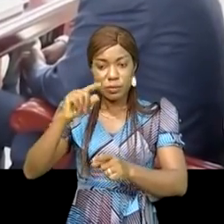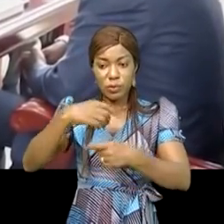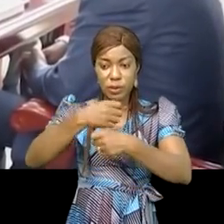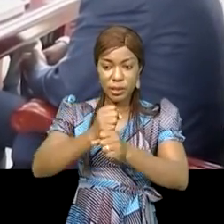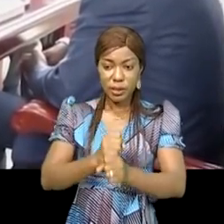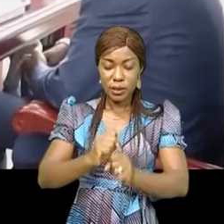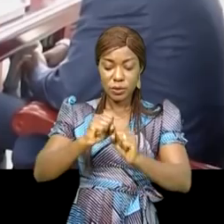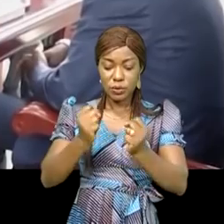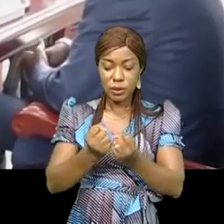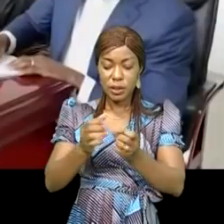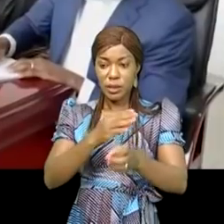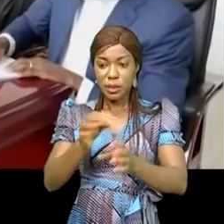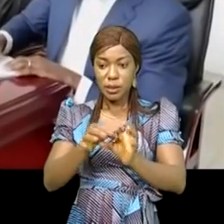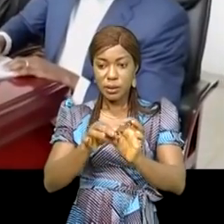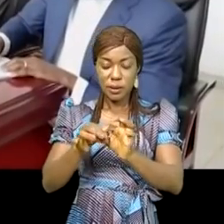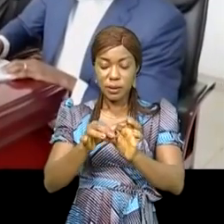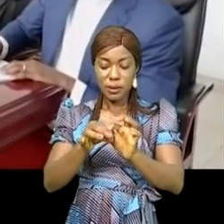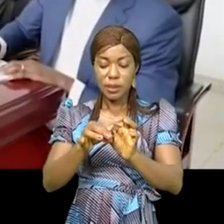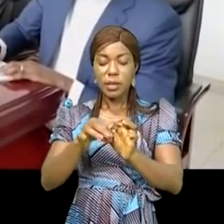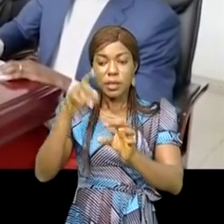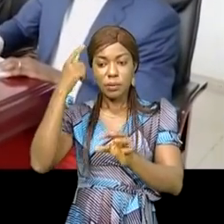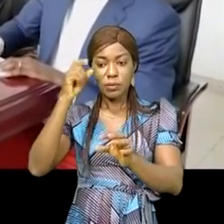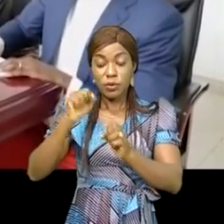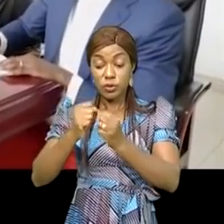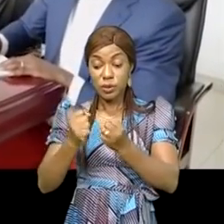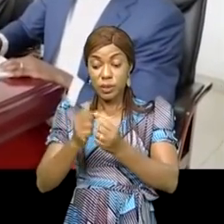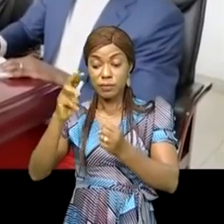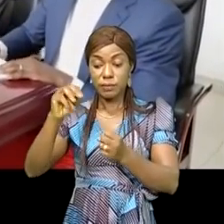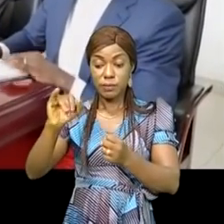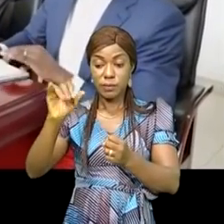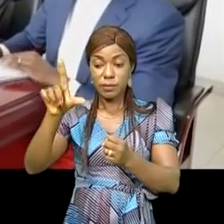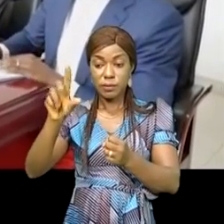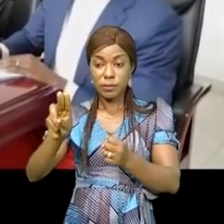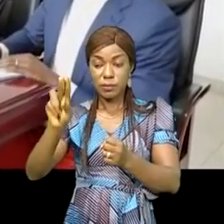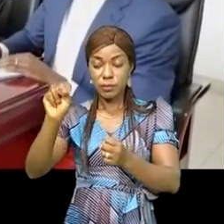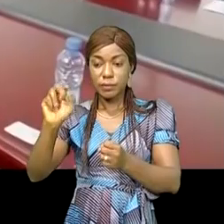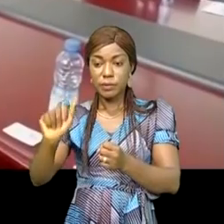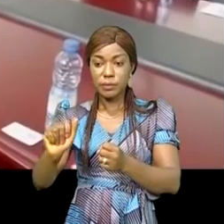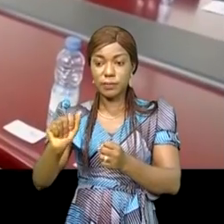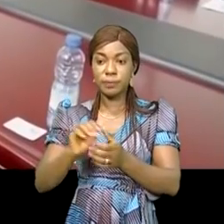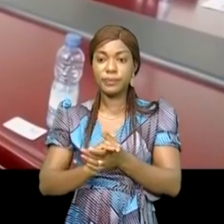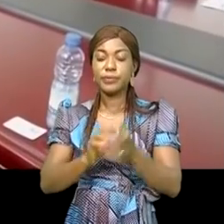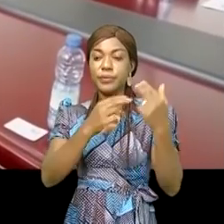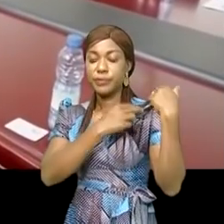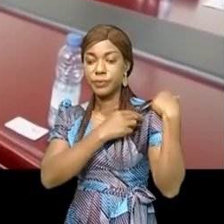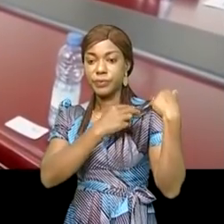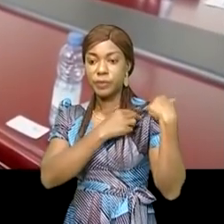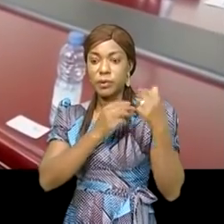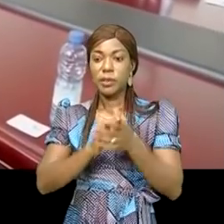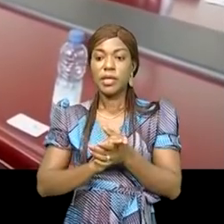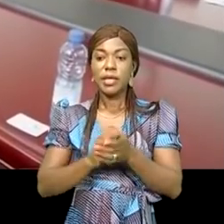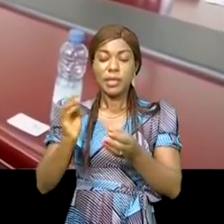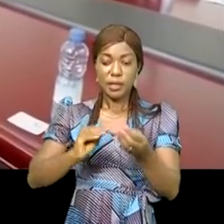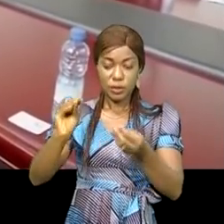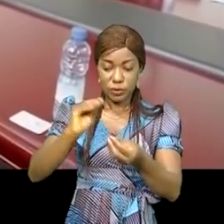et partenaire de la société Miluna Green Center. Jean-Claude Olance, responsable de la société Miluna Green Center,